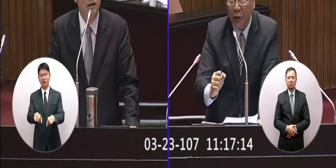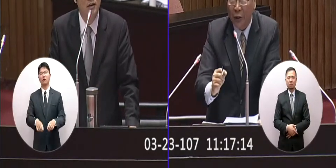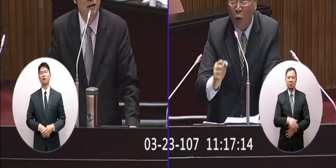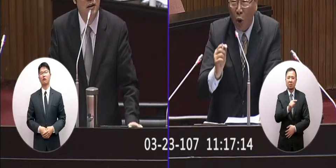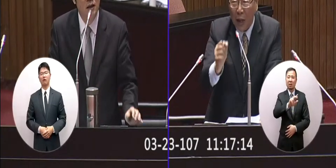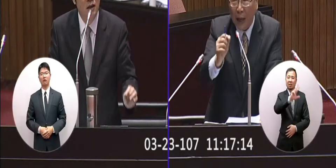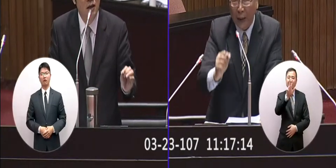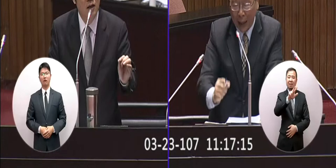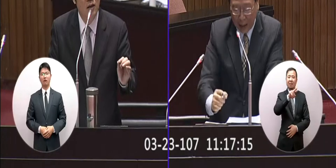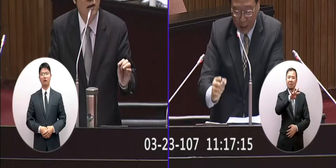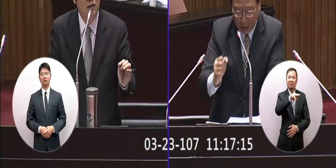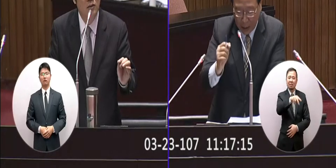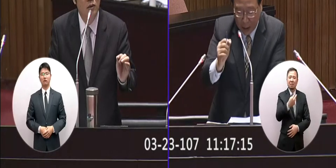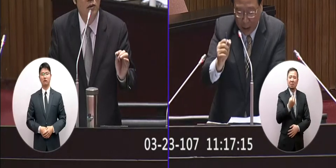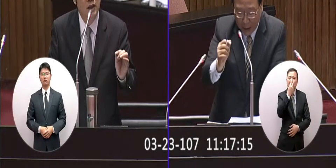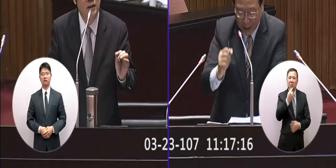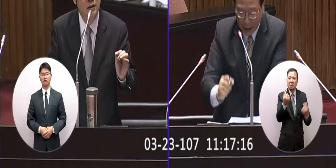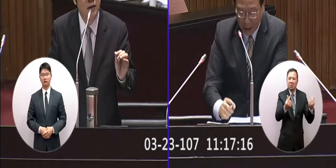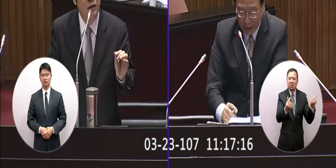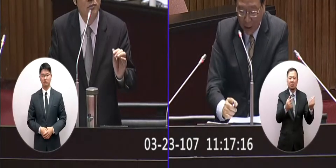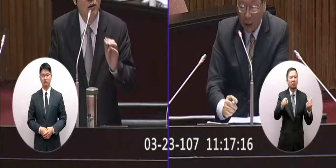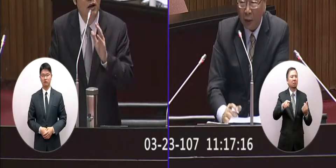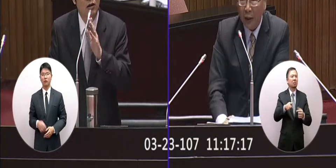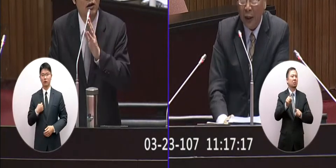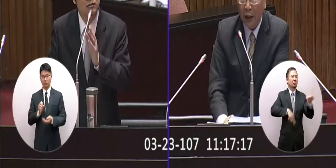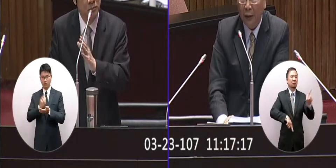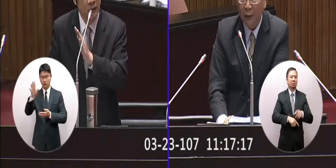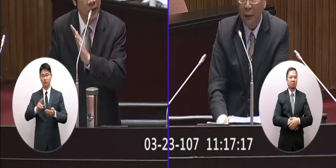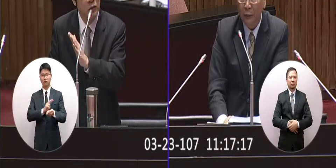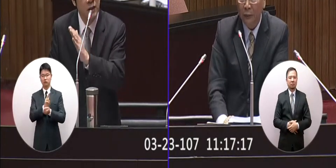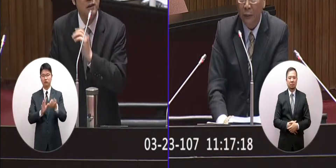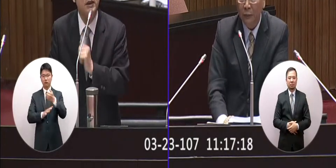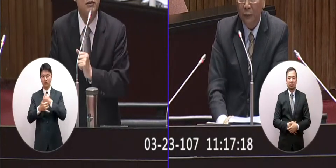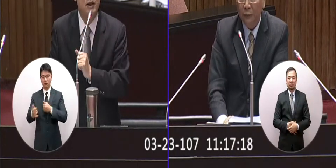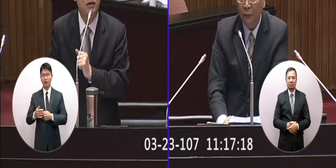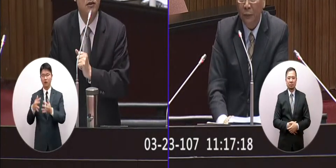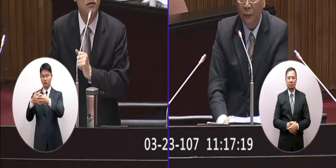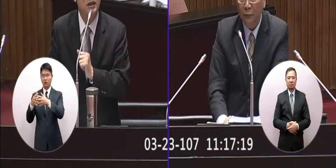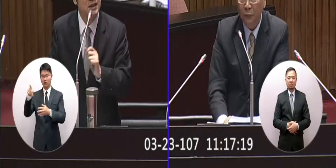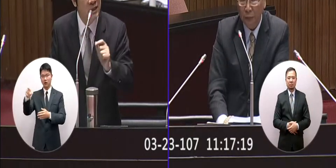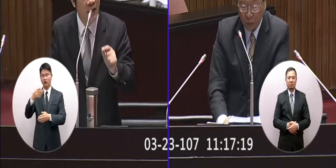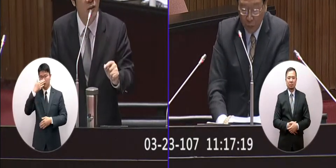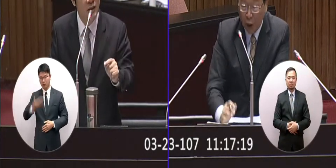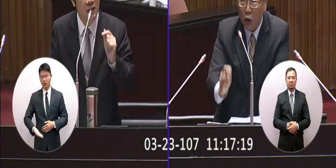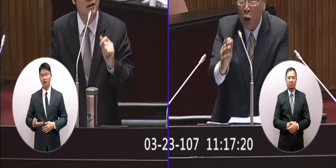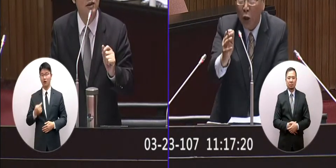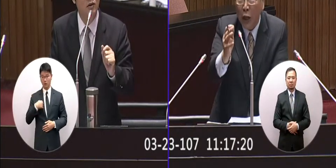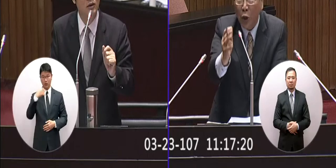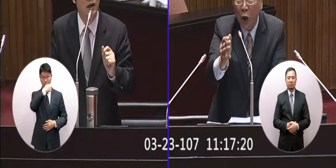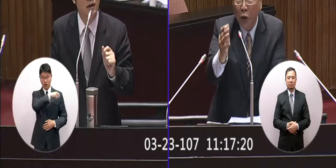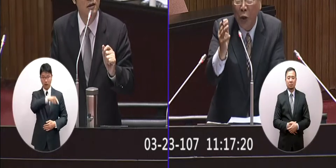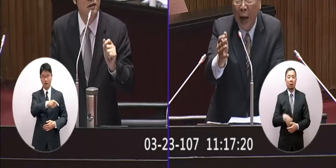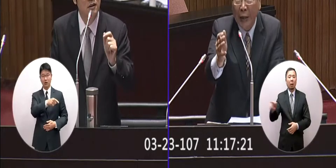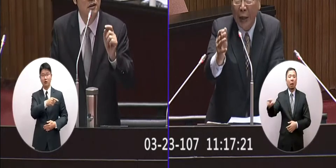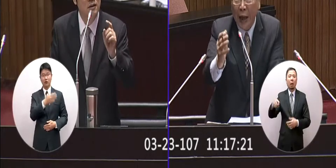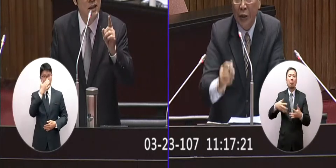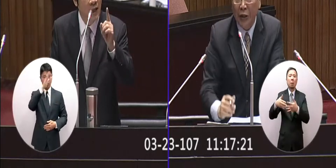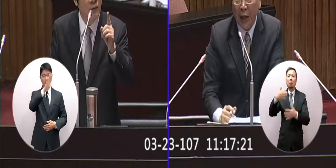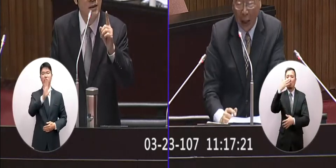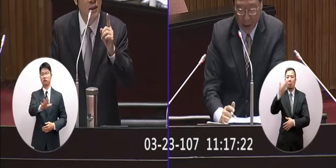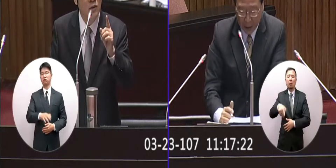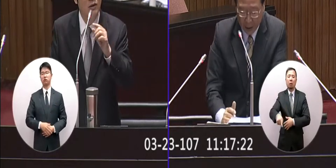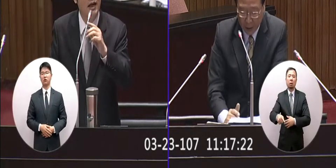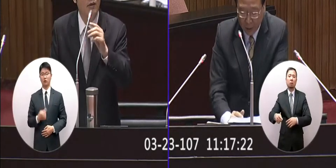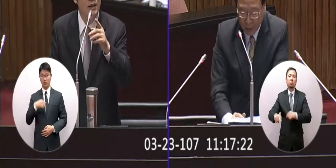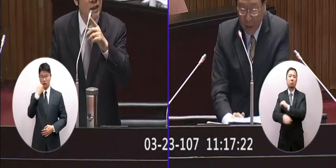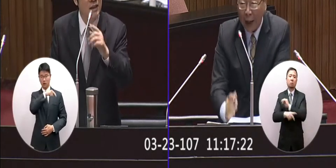天然气落差很大。那个赖院长， 林委员报告哈，美国那个没有成功，但是台湾已经 成功 了， 没有 成功， 他最后就改成燃气。